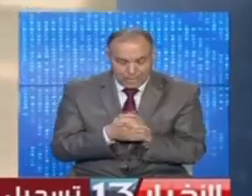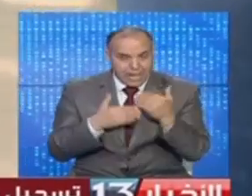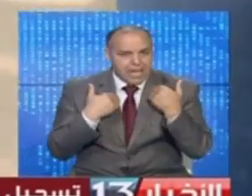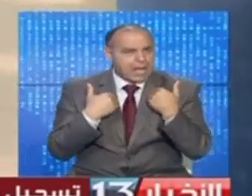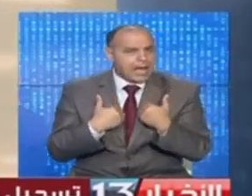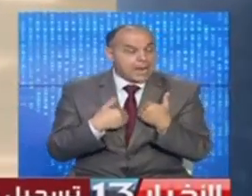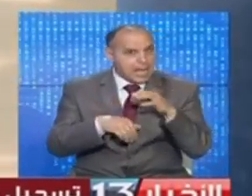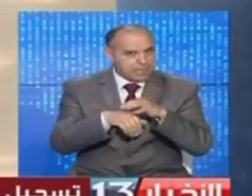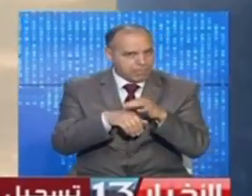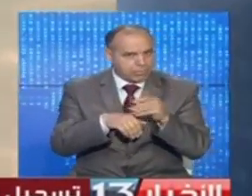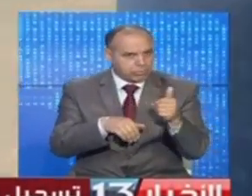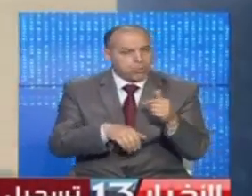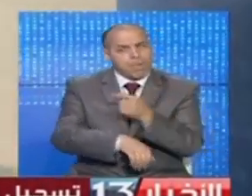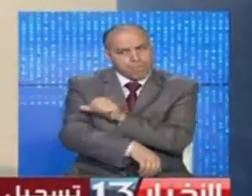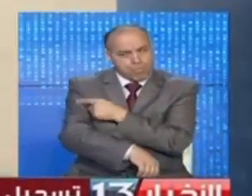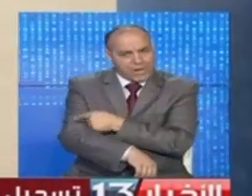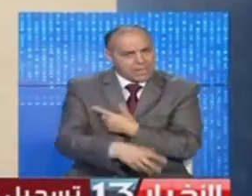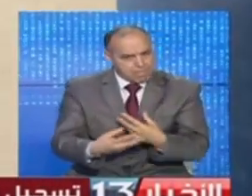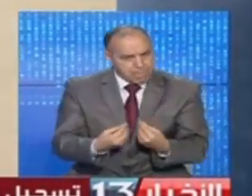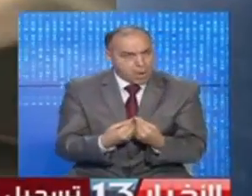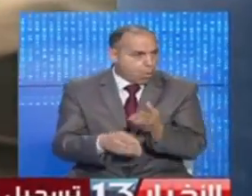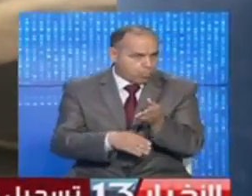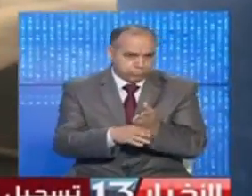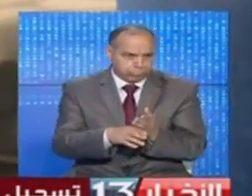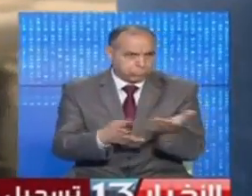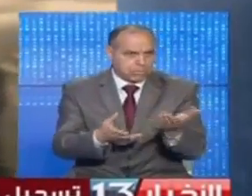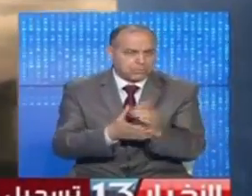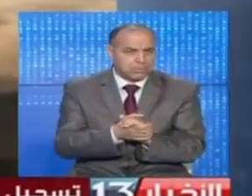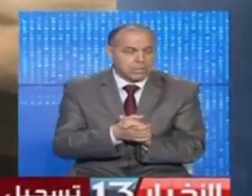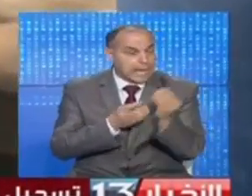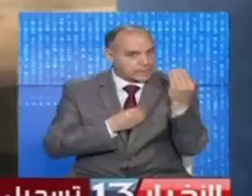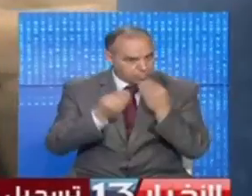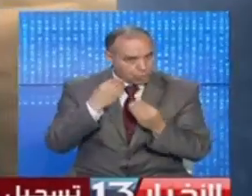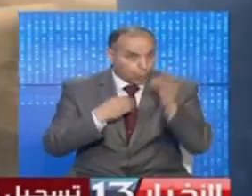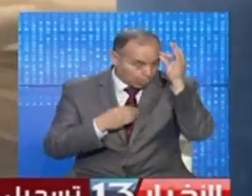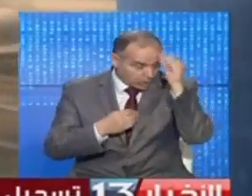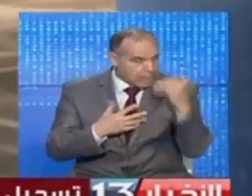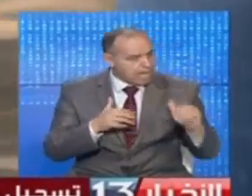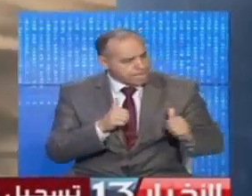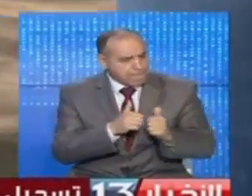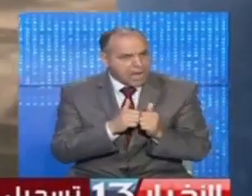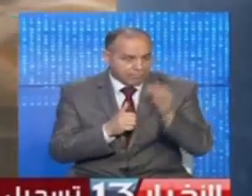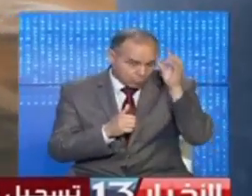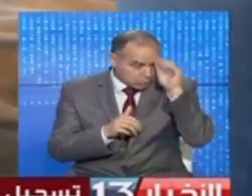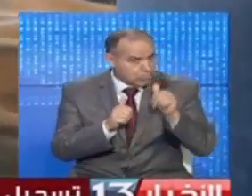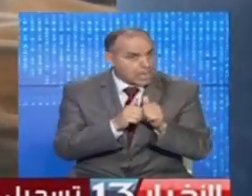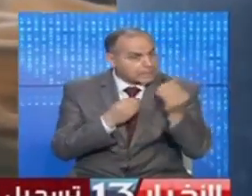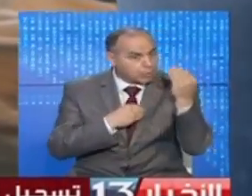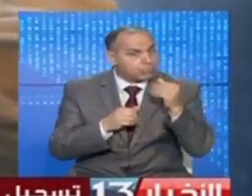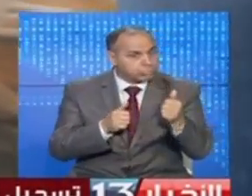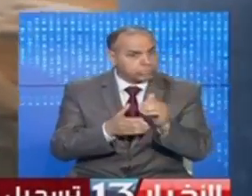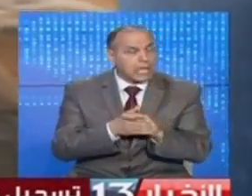احنا طبائنا والممرضين نتاعنا الكلهم ذو خبرات، ما نحكيش حتى اللي معايا حتى اللي في تونس،